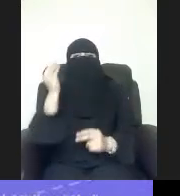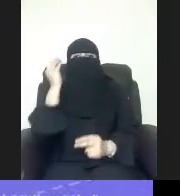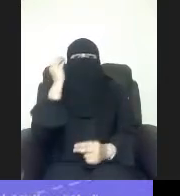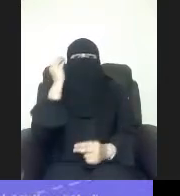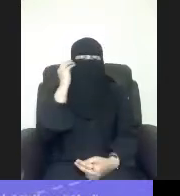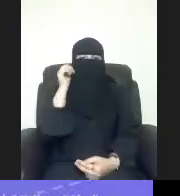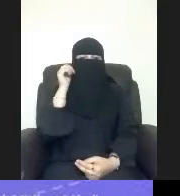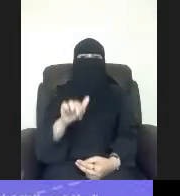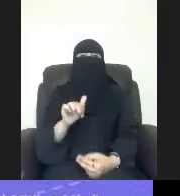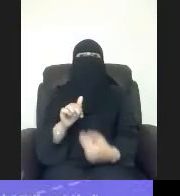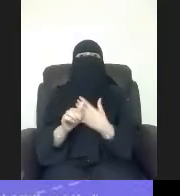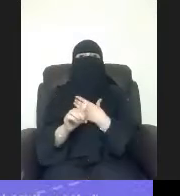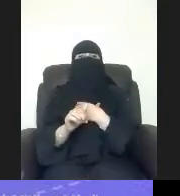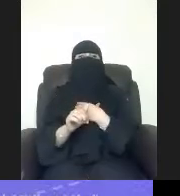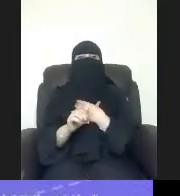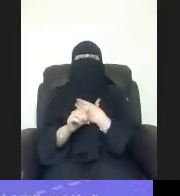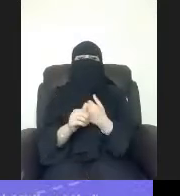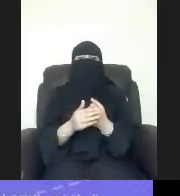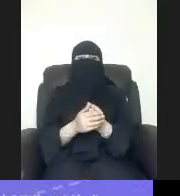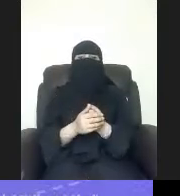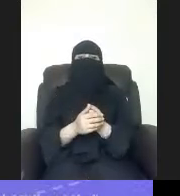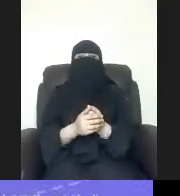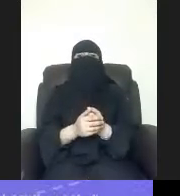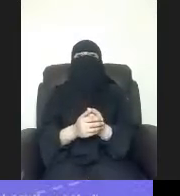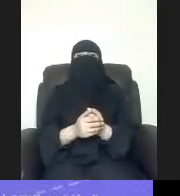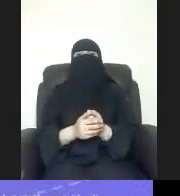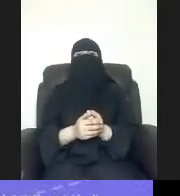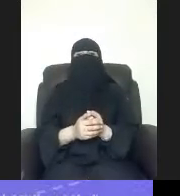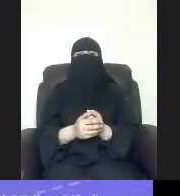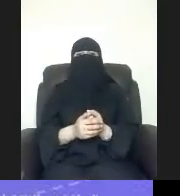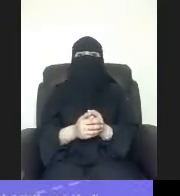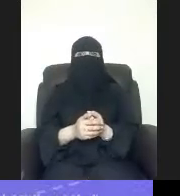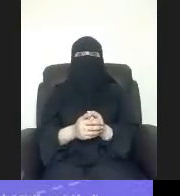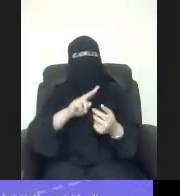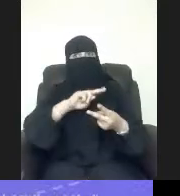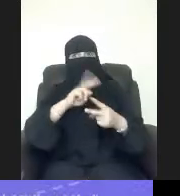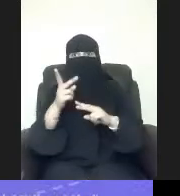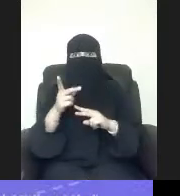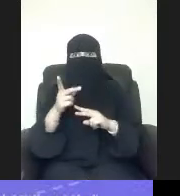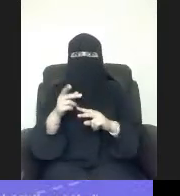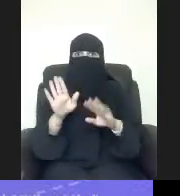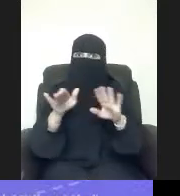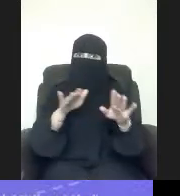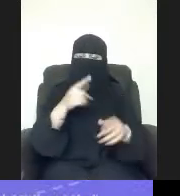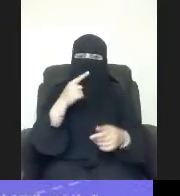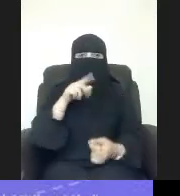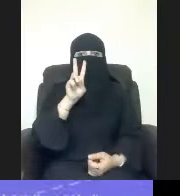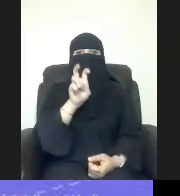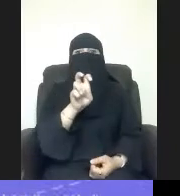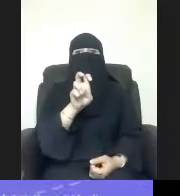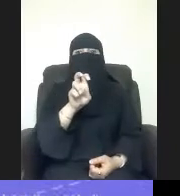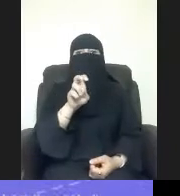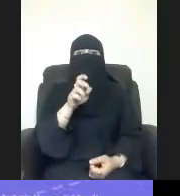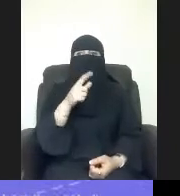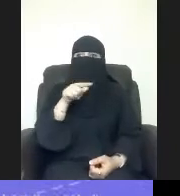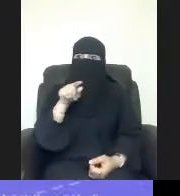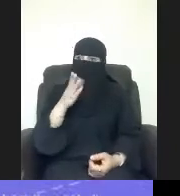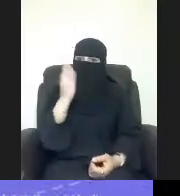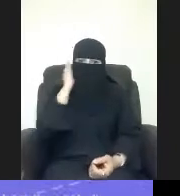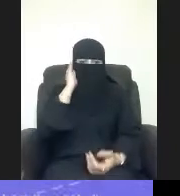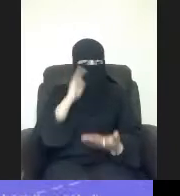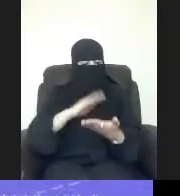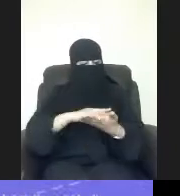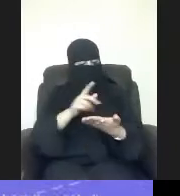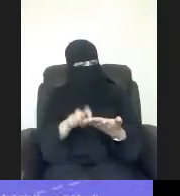إننا الطالب مثل ما ذكر البروف بدر يعيش في جيل الألفة، الجهاز جزء من حياته اليومية،